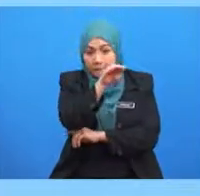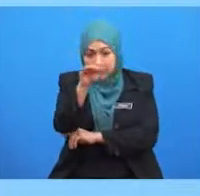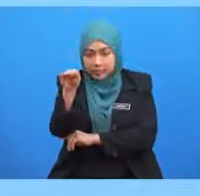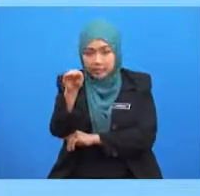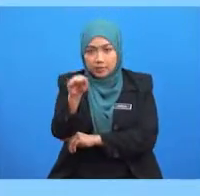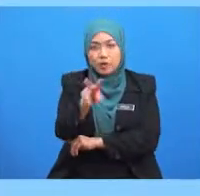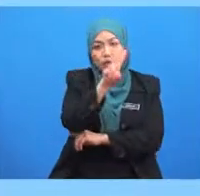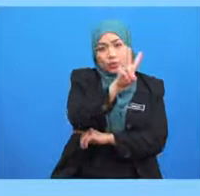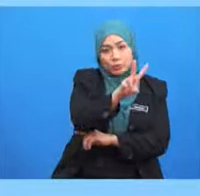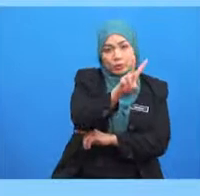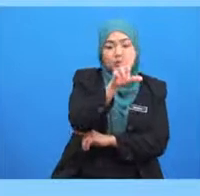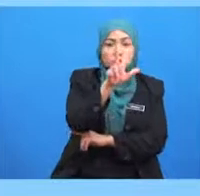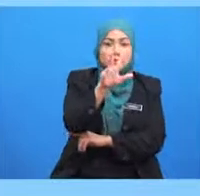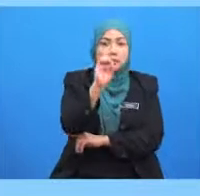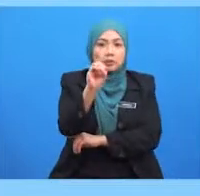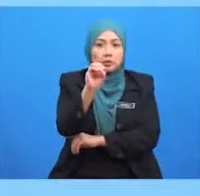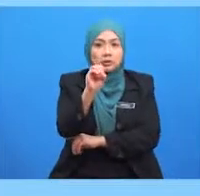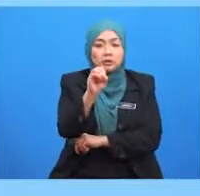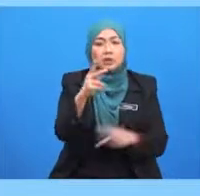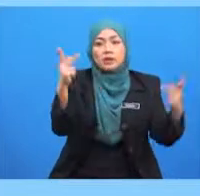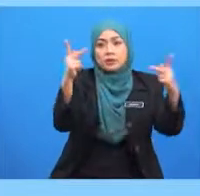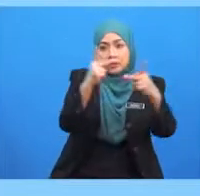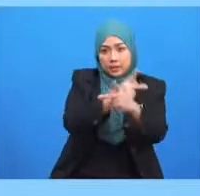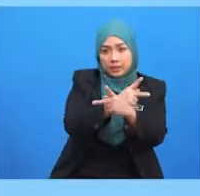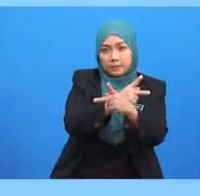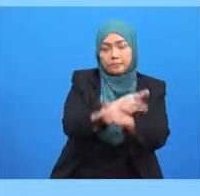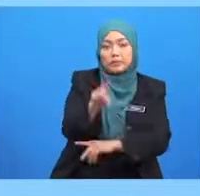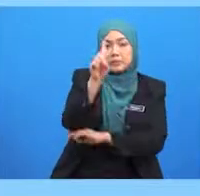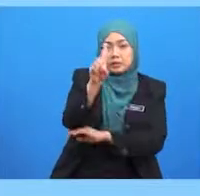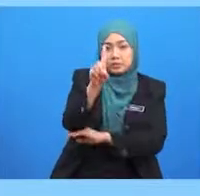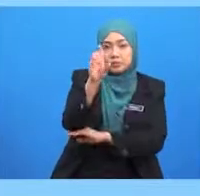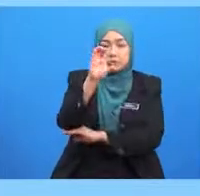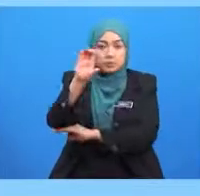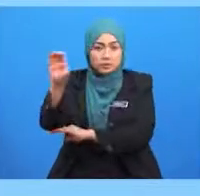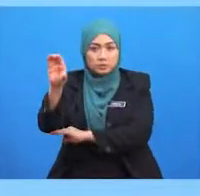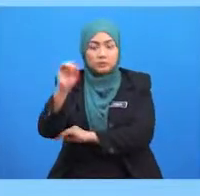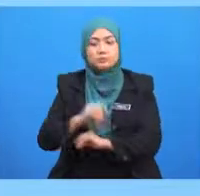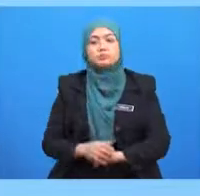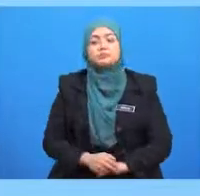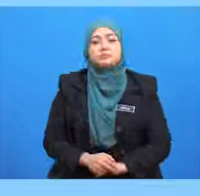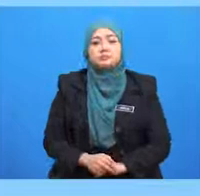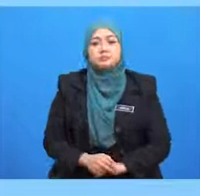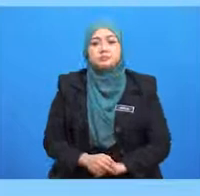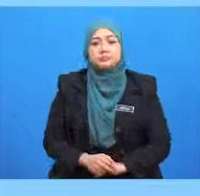Hai dengan 230 dan tidak gandengan 100